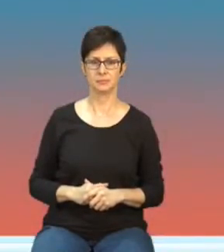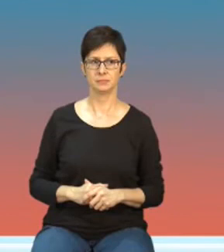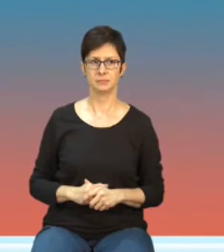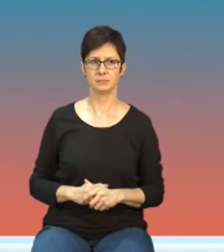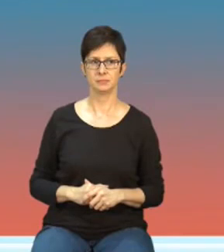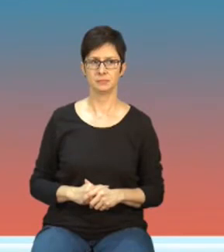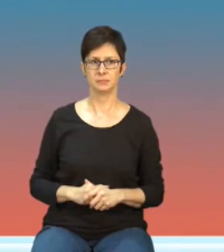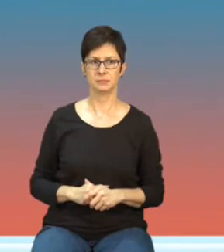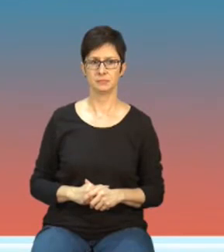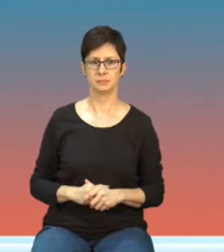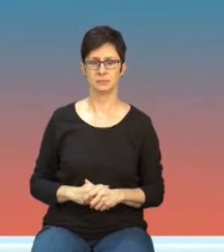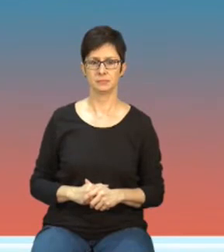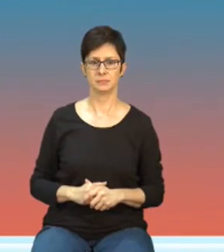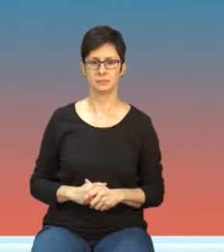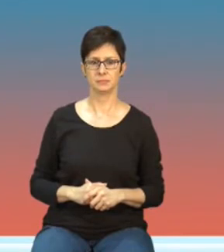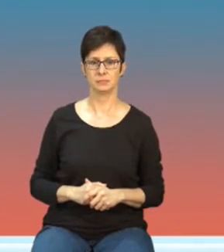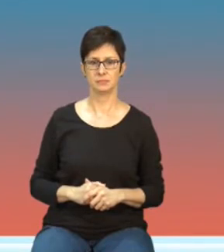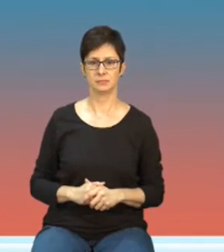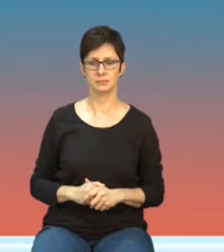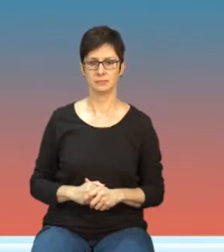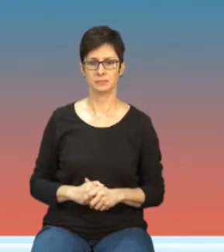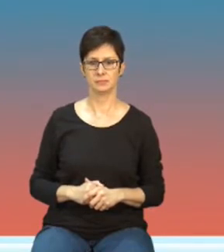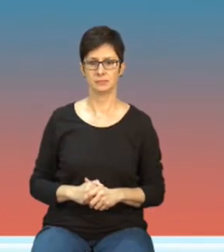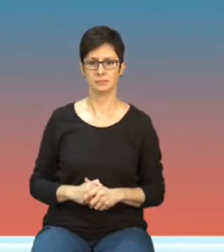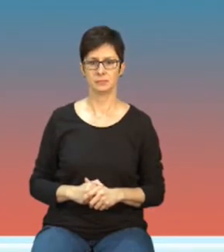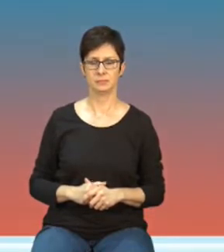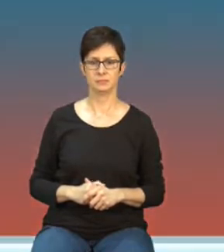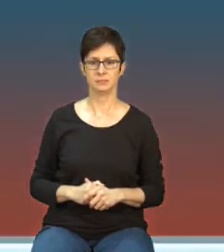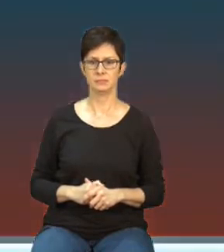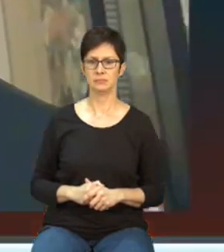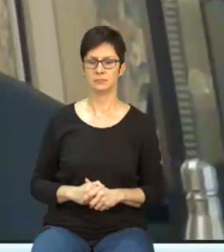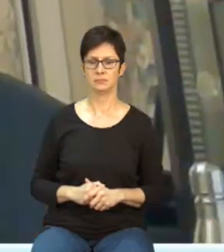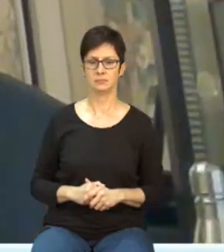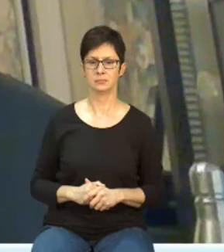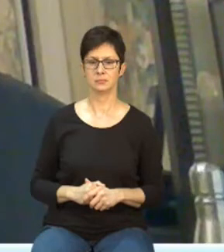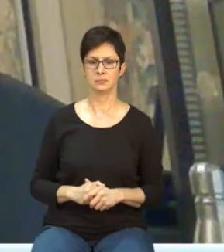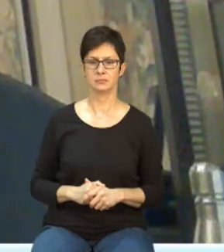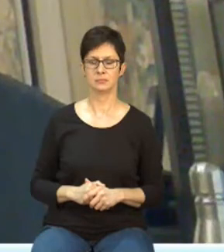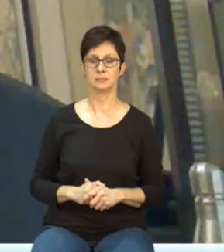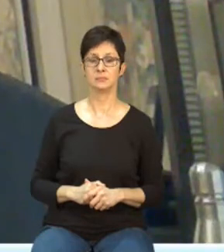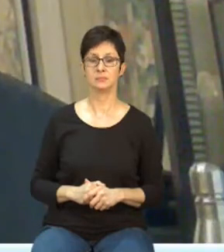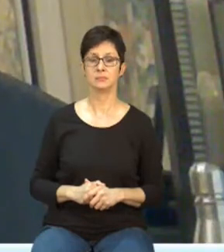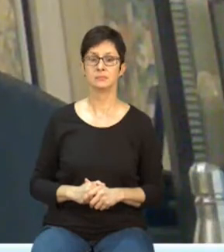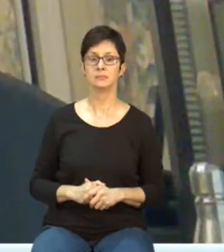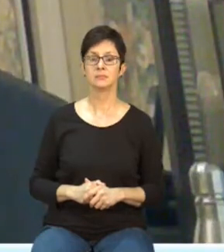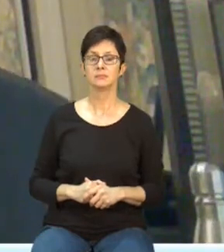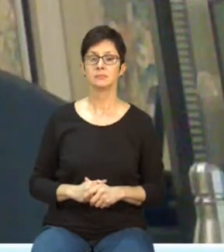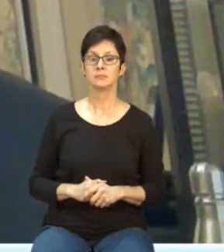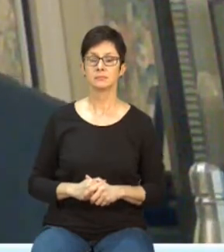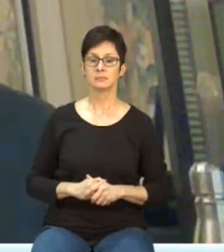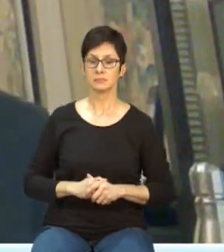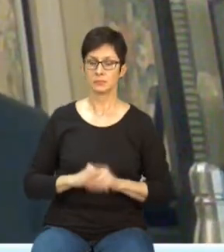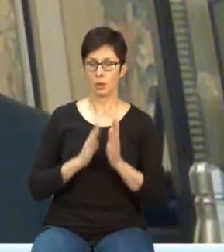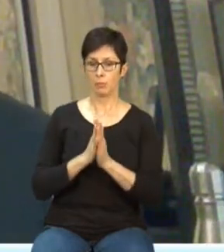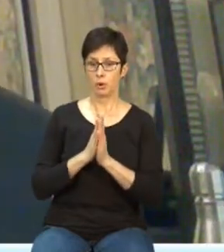z o.o imgn.pro słyszymy jest tak prosimy bardzo